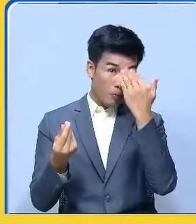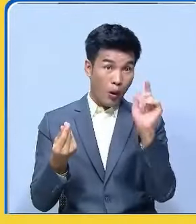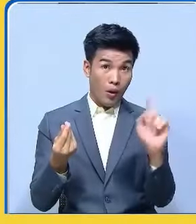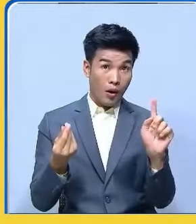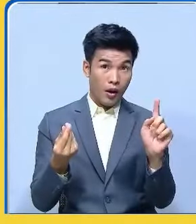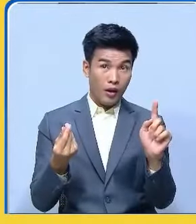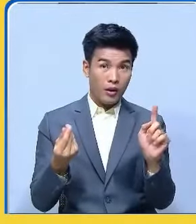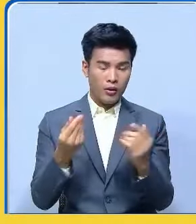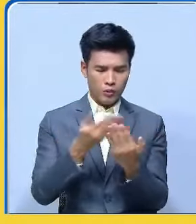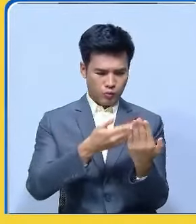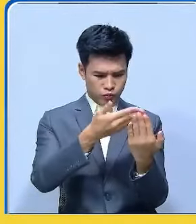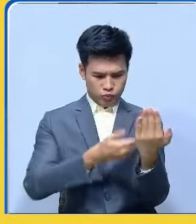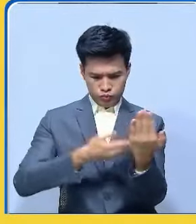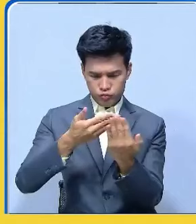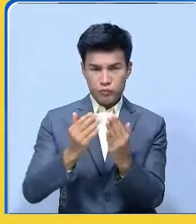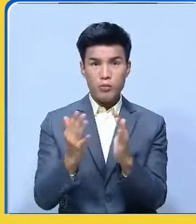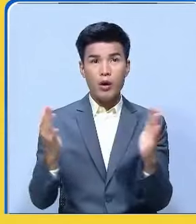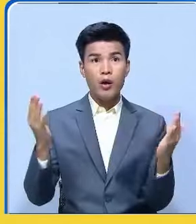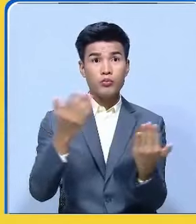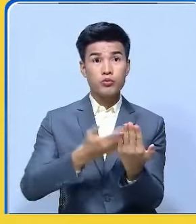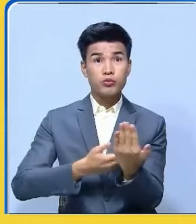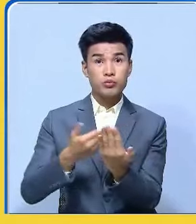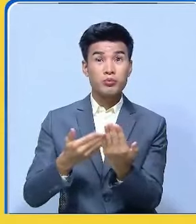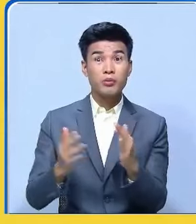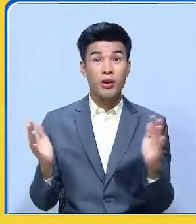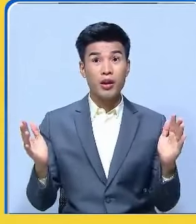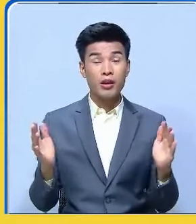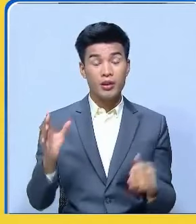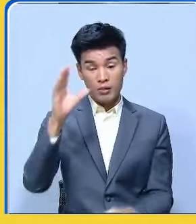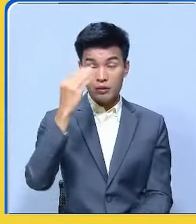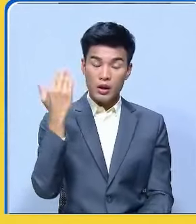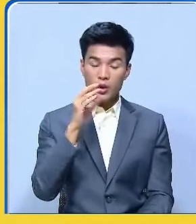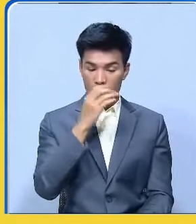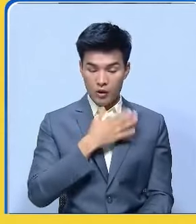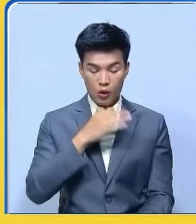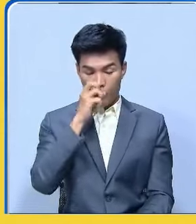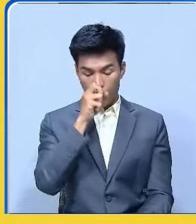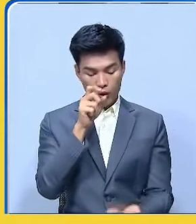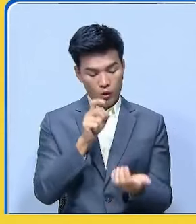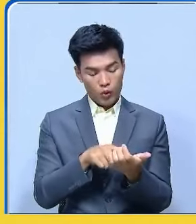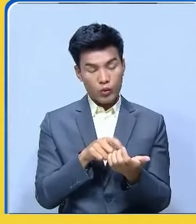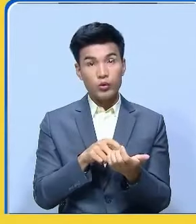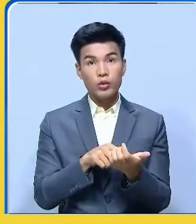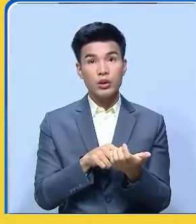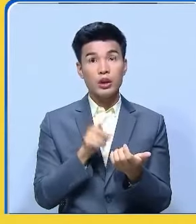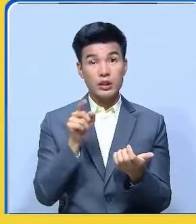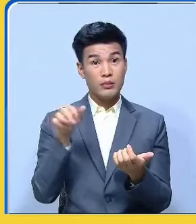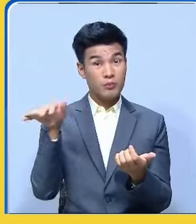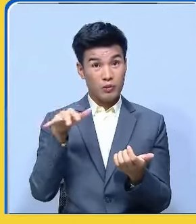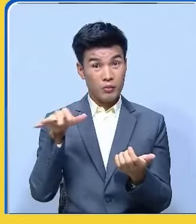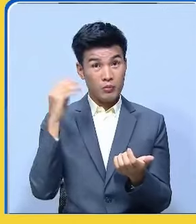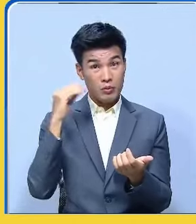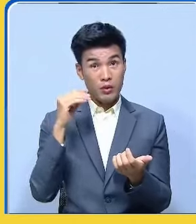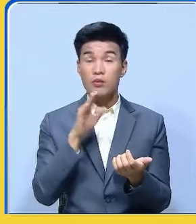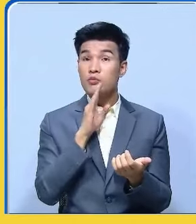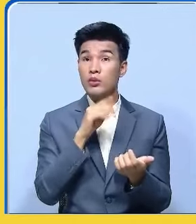คะสลากเหลืออื้อเลยค่ะ ในเป๋าตังค์อ่ะเชื่อไหมเมื่อคืนดิฉันลองลองเข้าไปเพราะว่าปกติเนี่ยถ้า